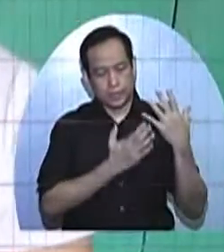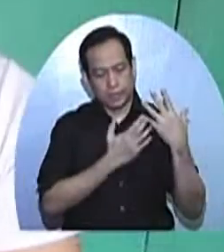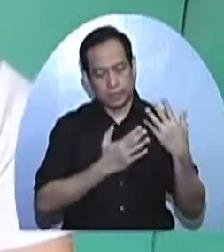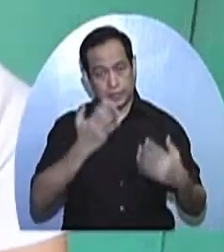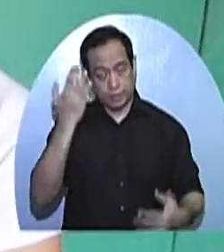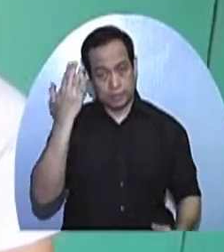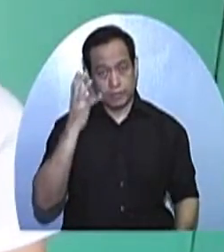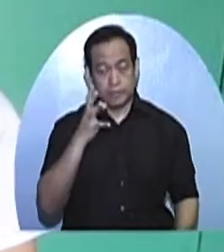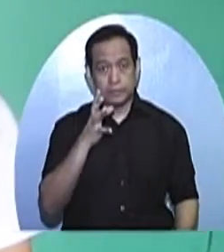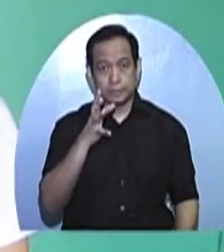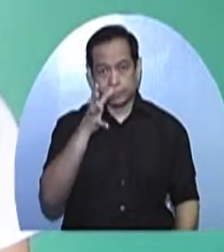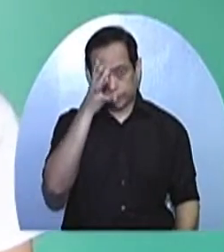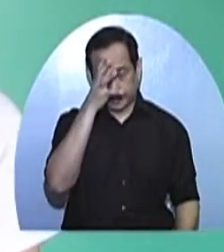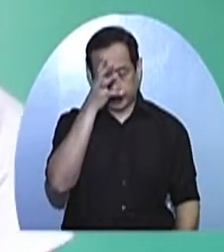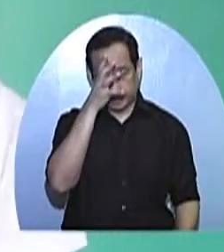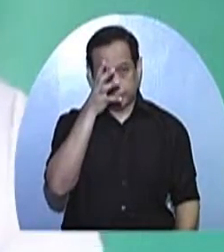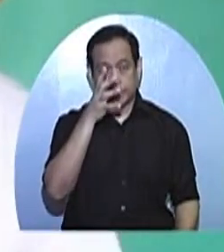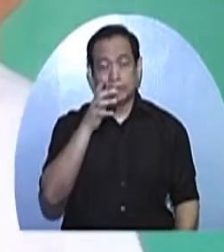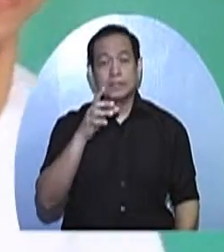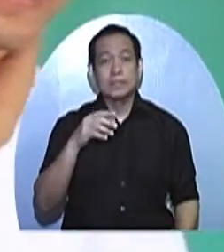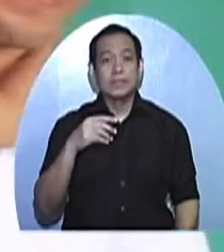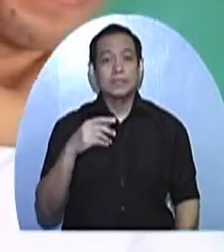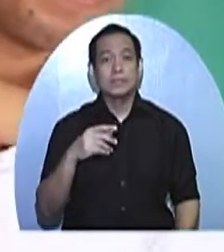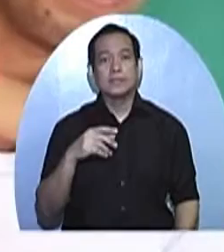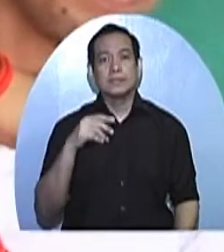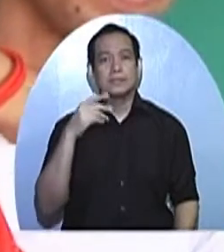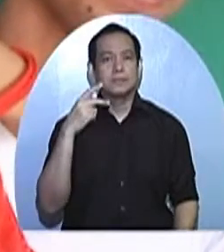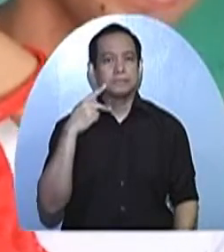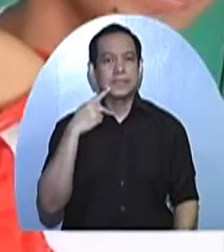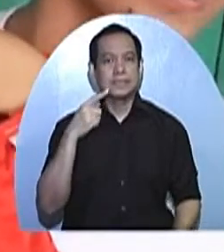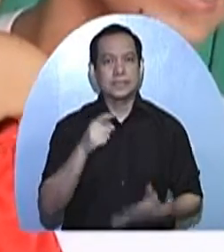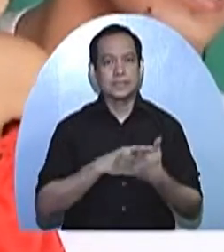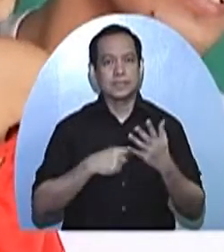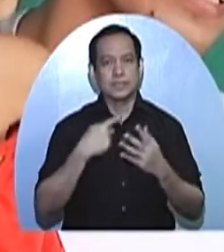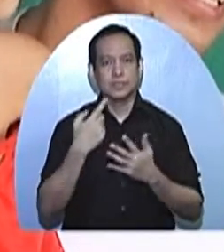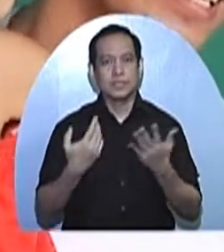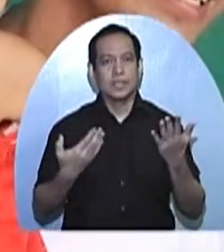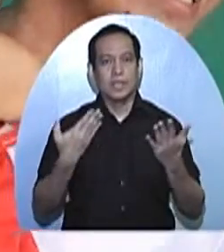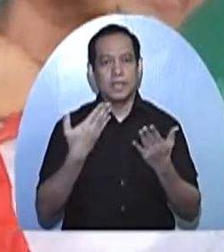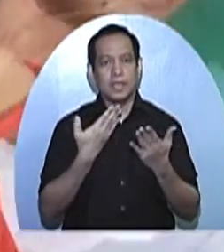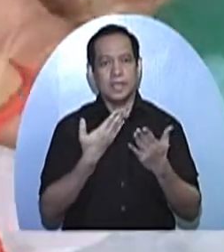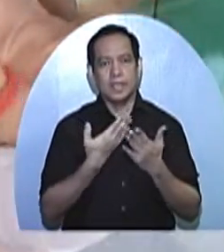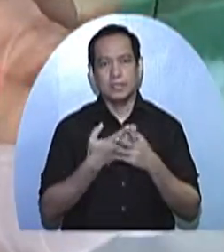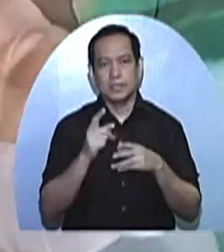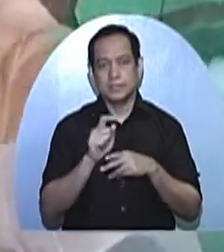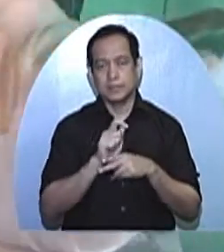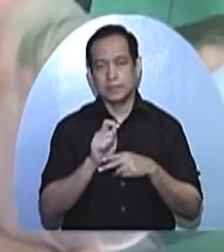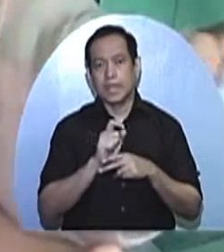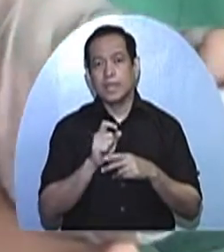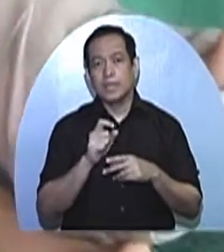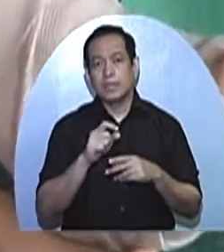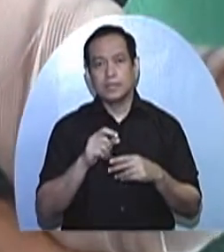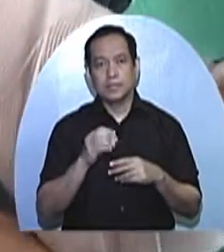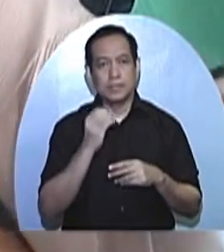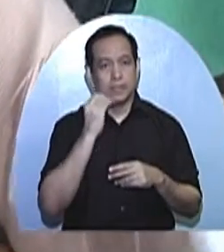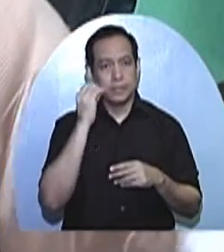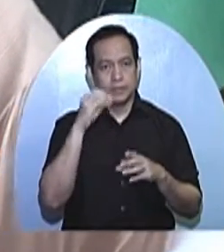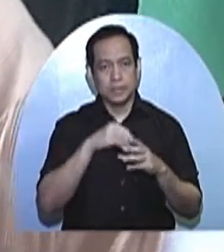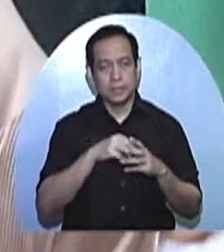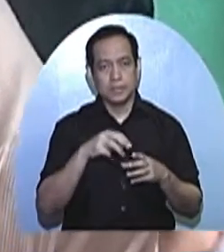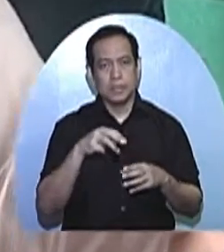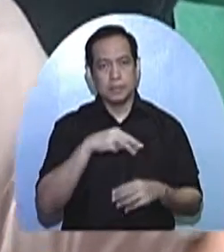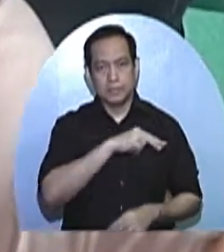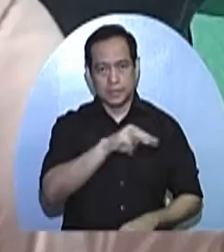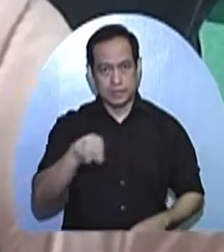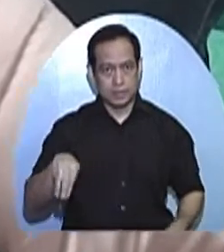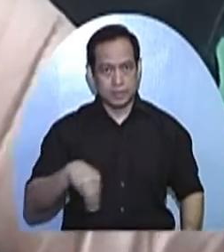Karga-karga noon ang amang si Christian Umali ang batang si Princess nang datna namin sila sa kanilang pansamantalang tinitirhan sa Mandaluyong